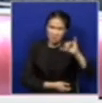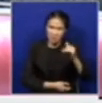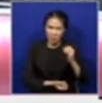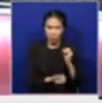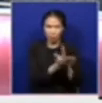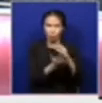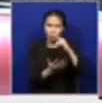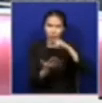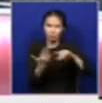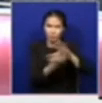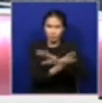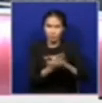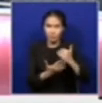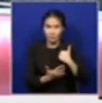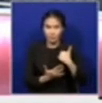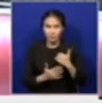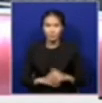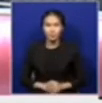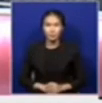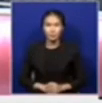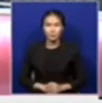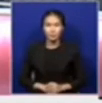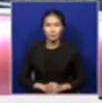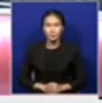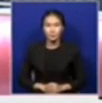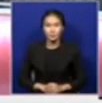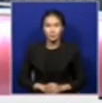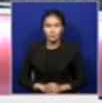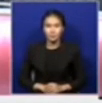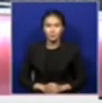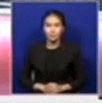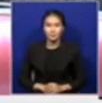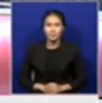ไทยและนอกจากนี้ครับ